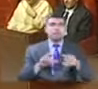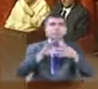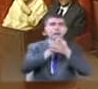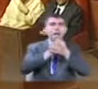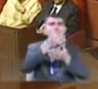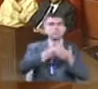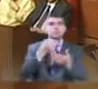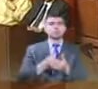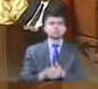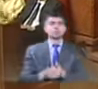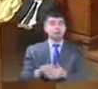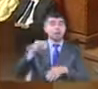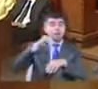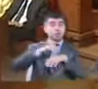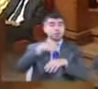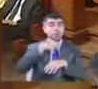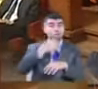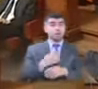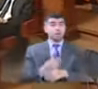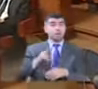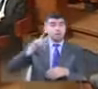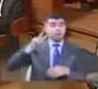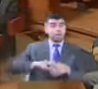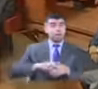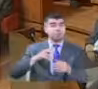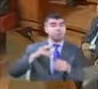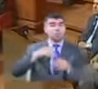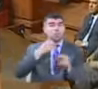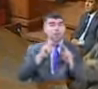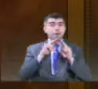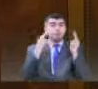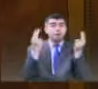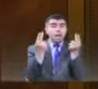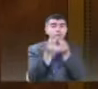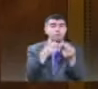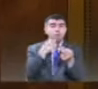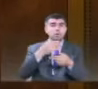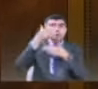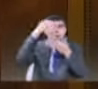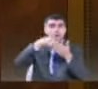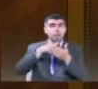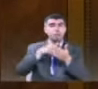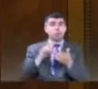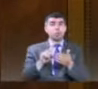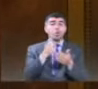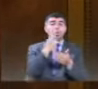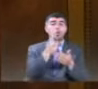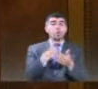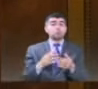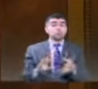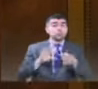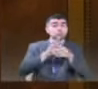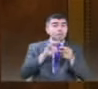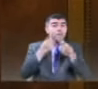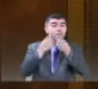المجالات. وكما لا يخفى عليكم فإن هذه الدول تحظى بأهمية كبرى في السياسة الخارجية للمملكة، وتربطنا بها شراكات